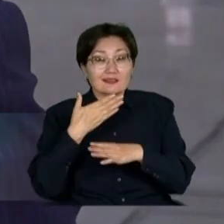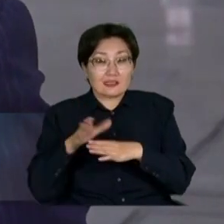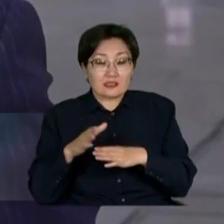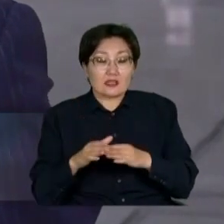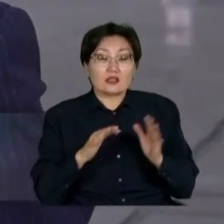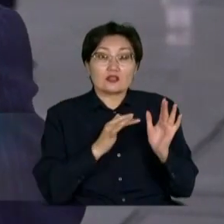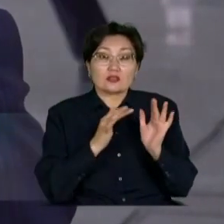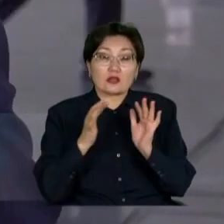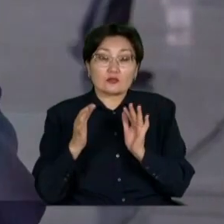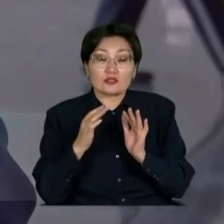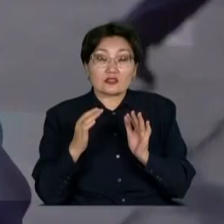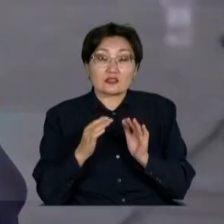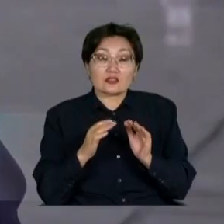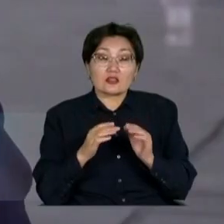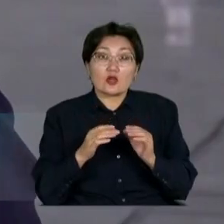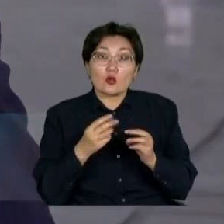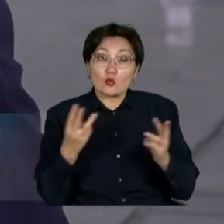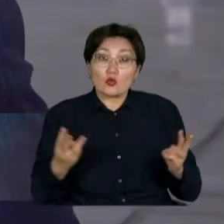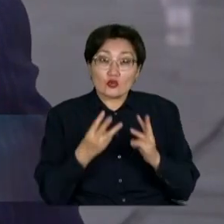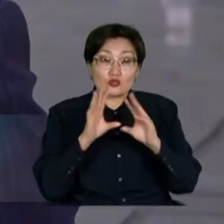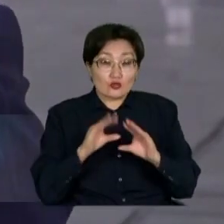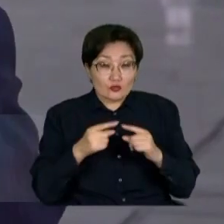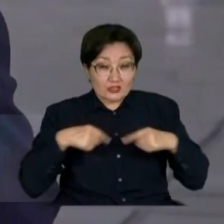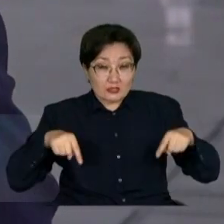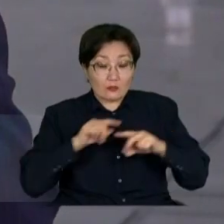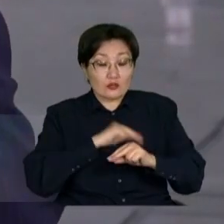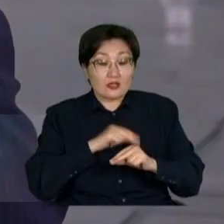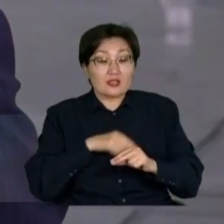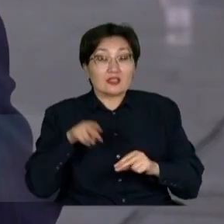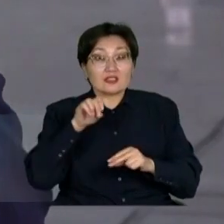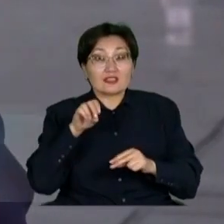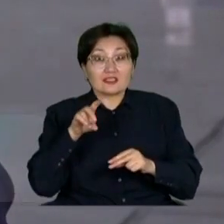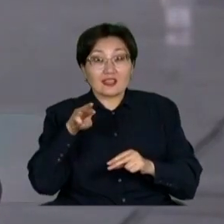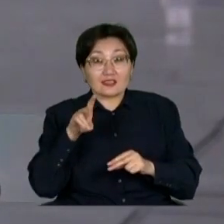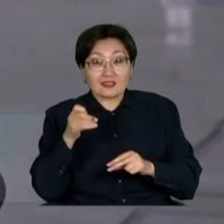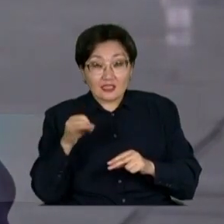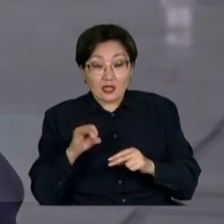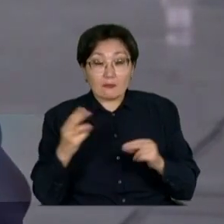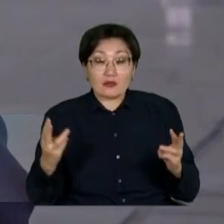орман өрт станцияларында жұмыс атқаратын және десантный пожарниктарға